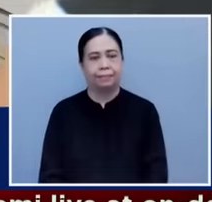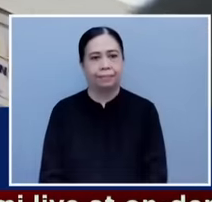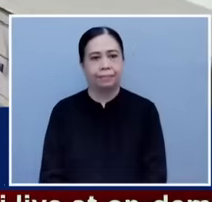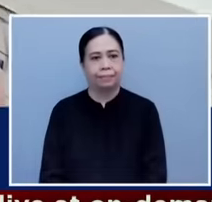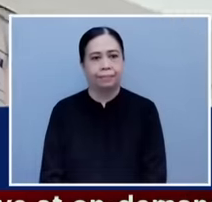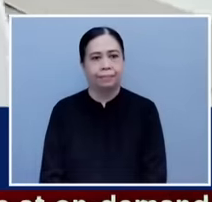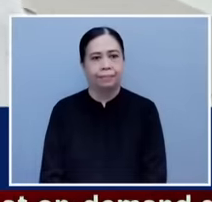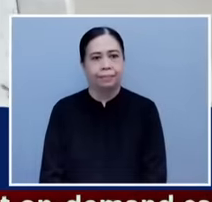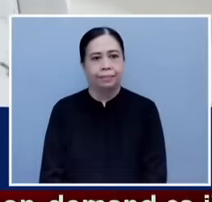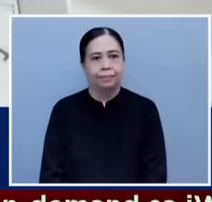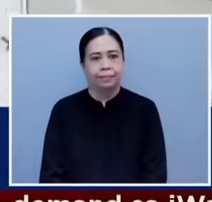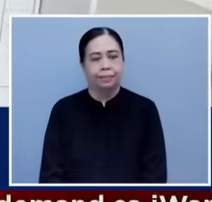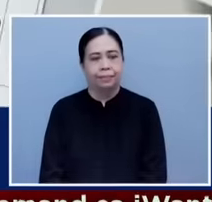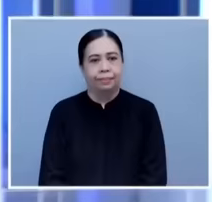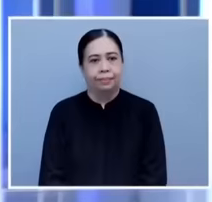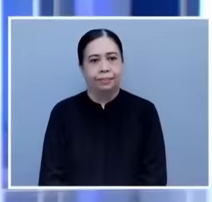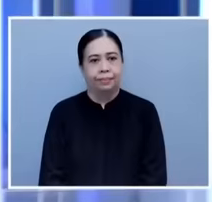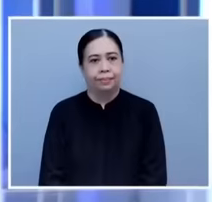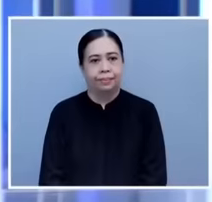News.